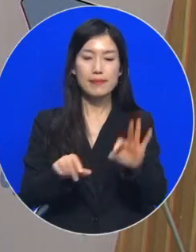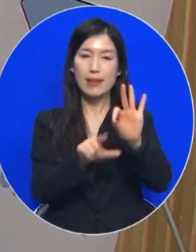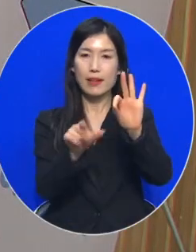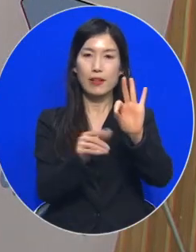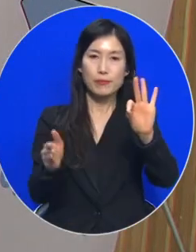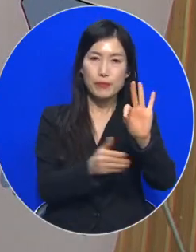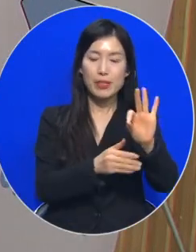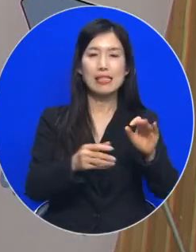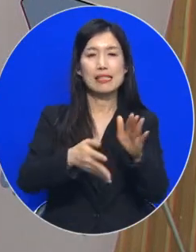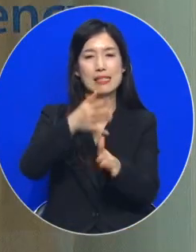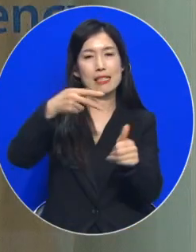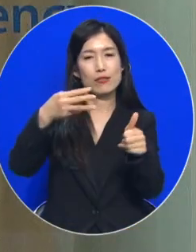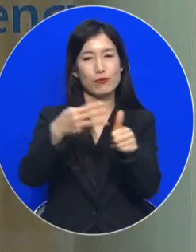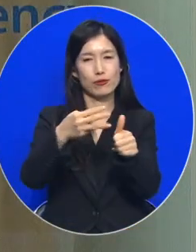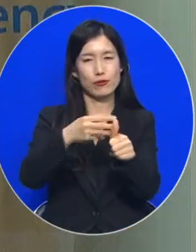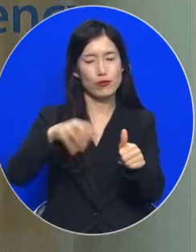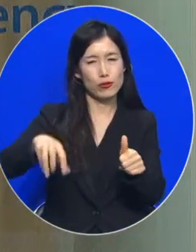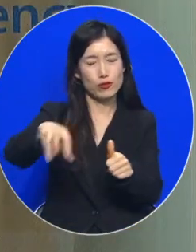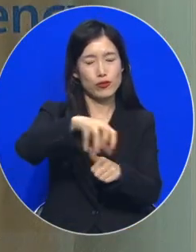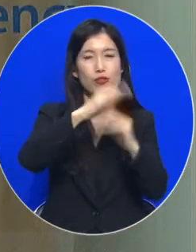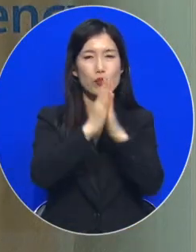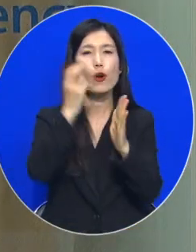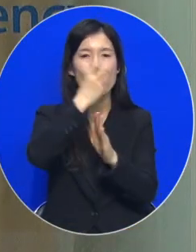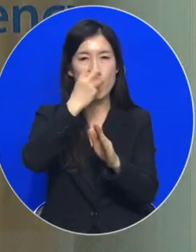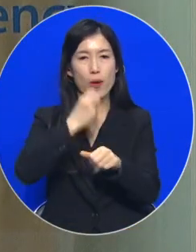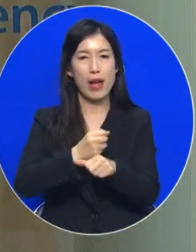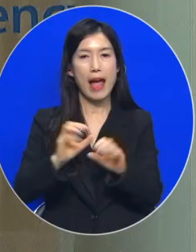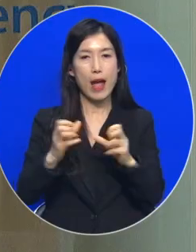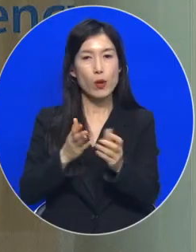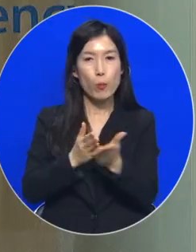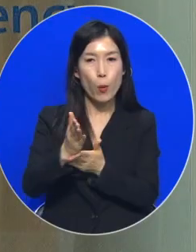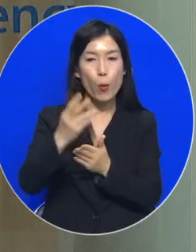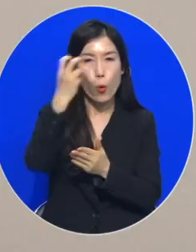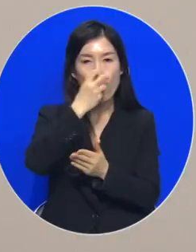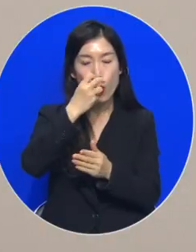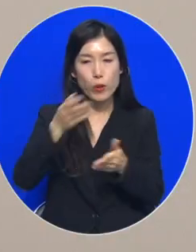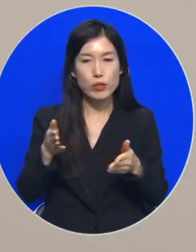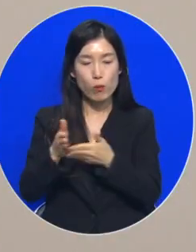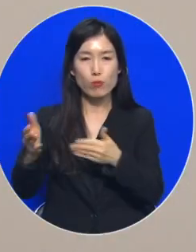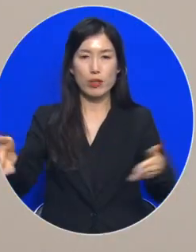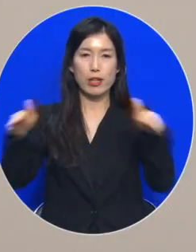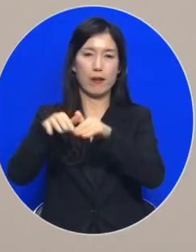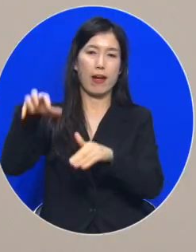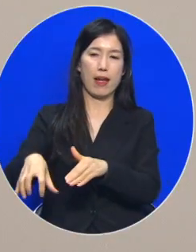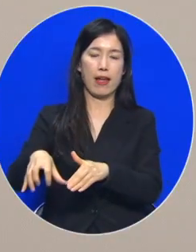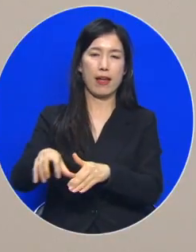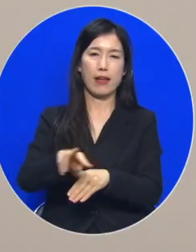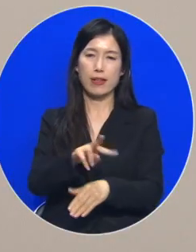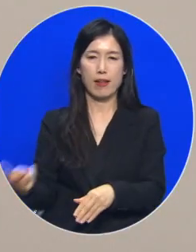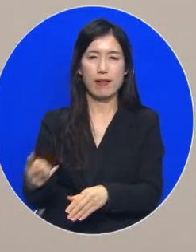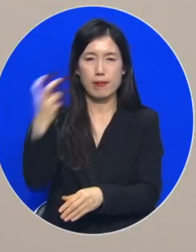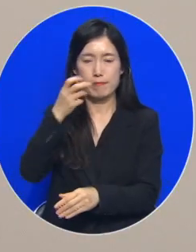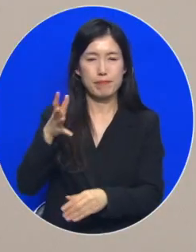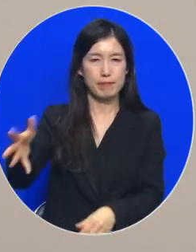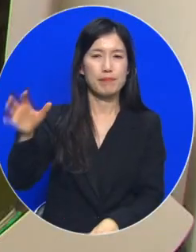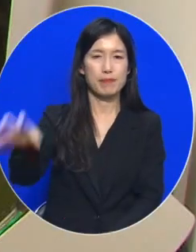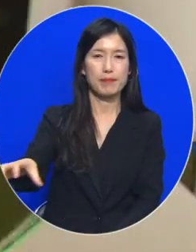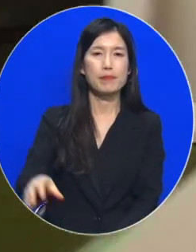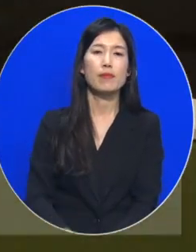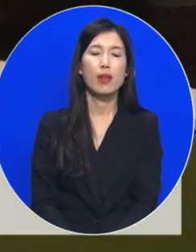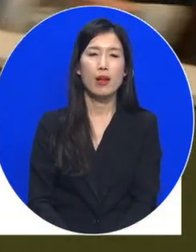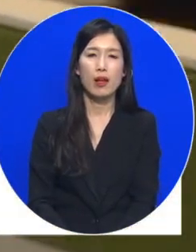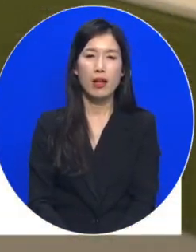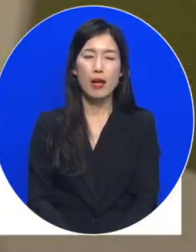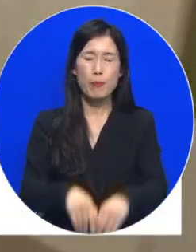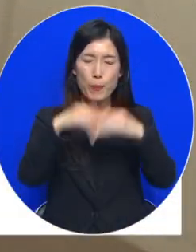10월부터 시군구가 아동학대 조사를 아동보호 전문기관이 사례관리 전담기관으로 전환됩니다 이에 따라